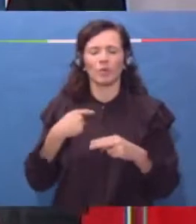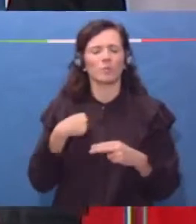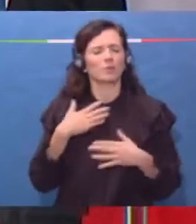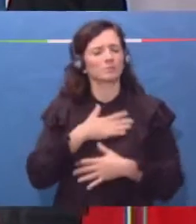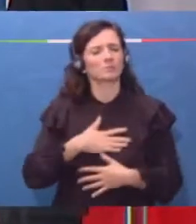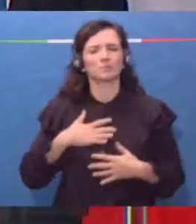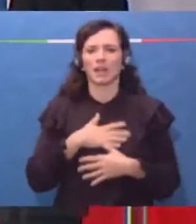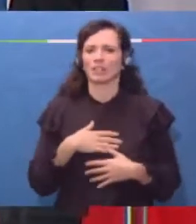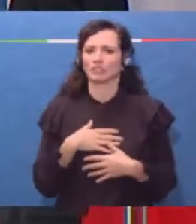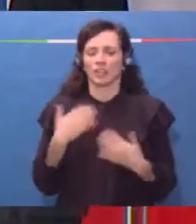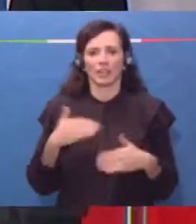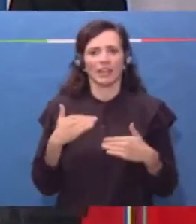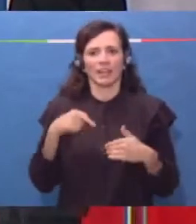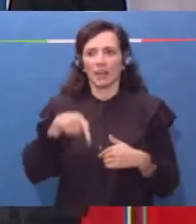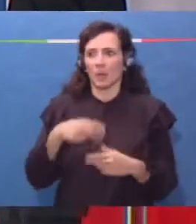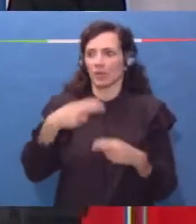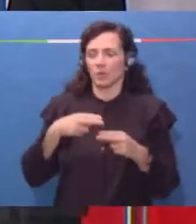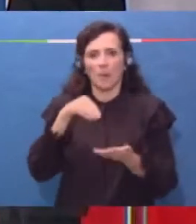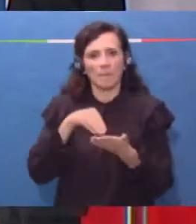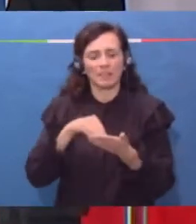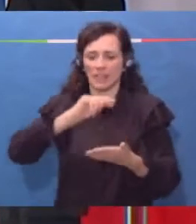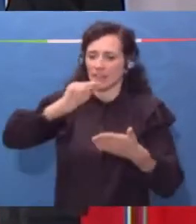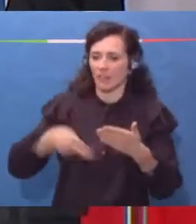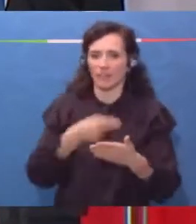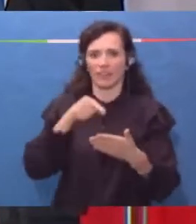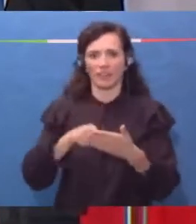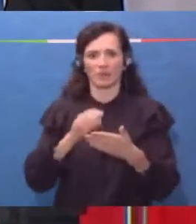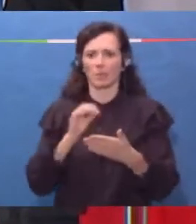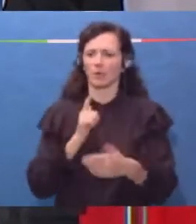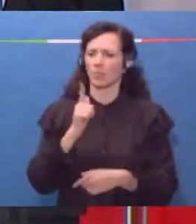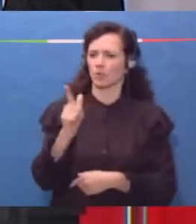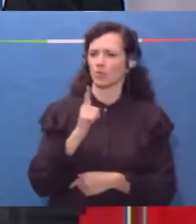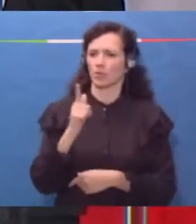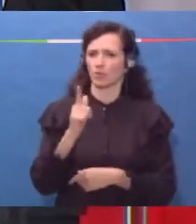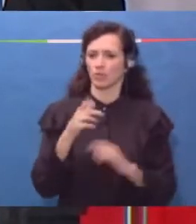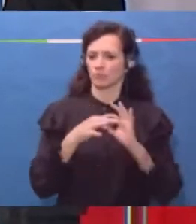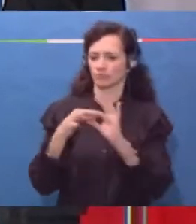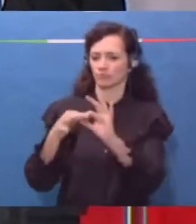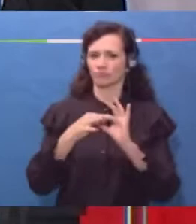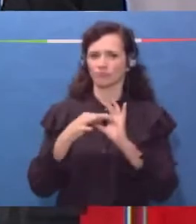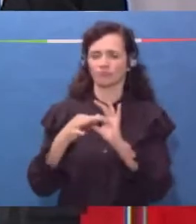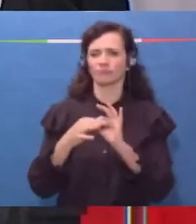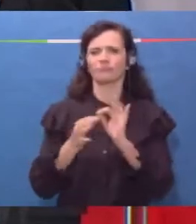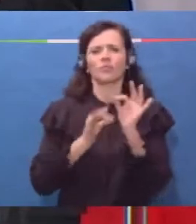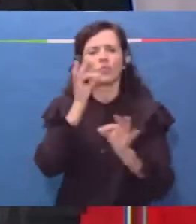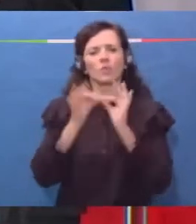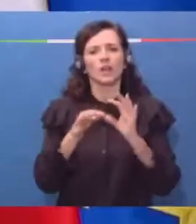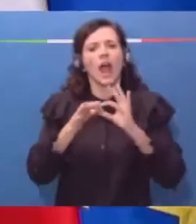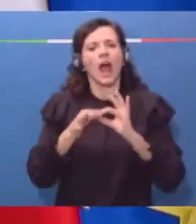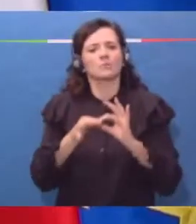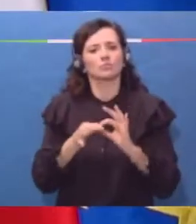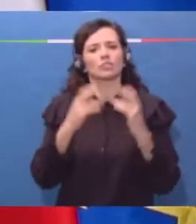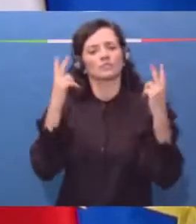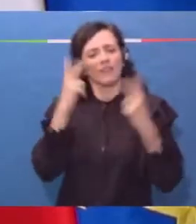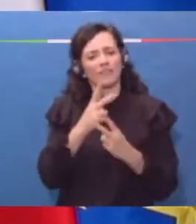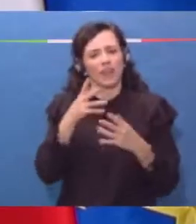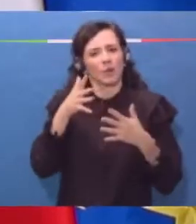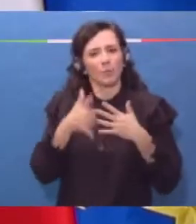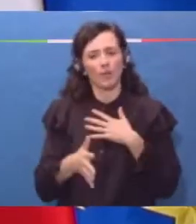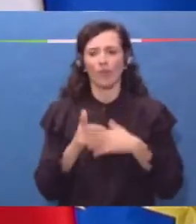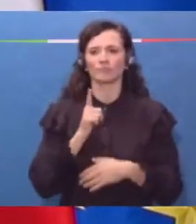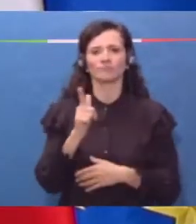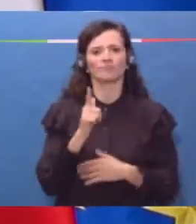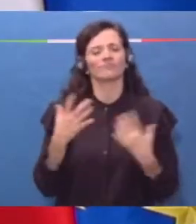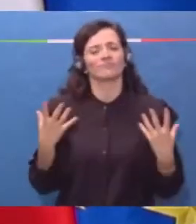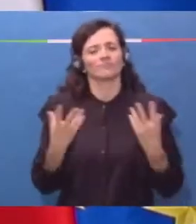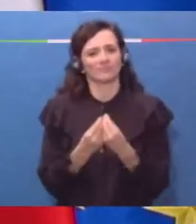questo trattato storico tra i nostri due paesi, che suggella in effetti l'amicizia profonda che ci unisce,